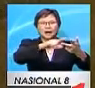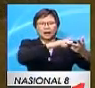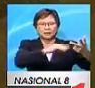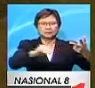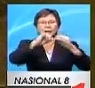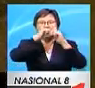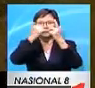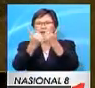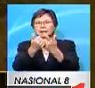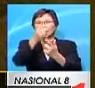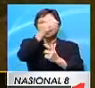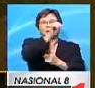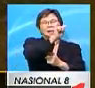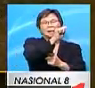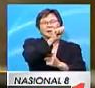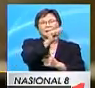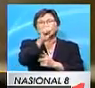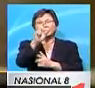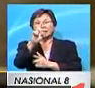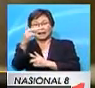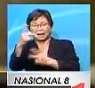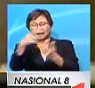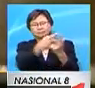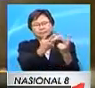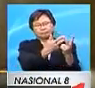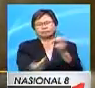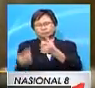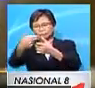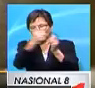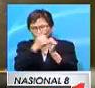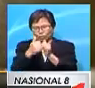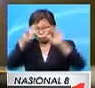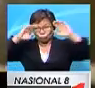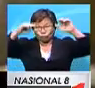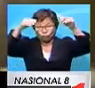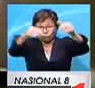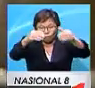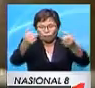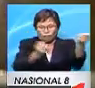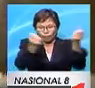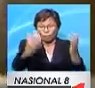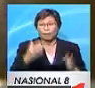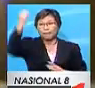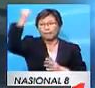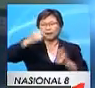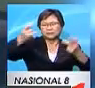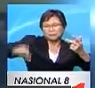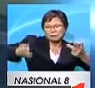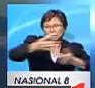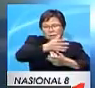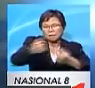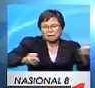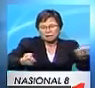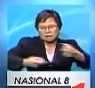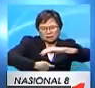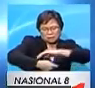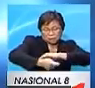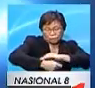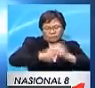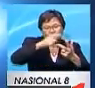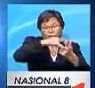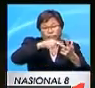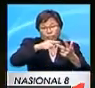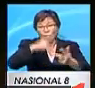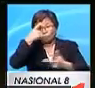dan agensi antidadah kebangsaan aadk tumpuan diberi terhadap pemandu Bas teksi dan kereta sewa bagi